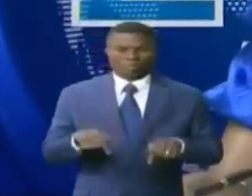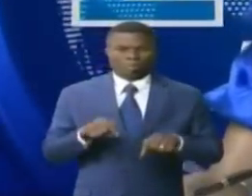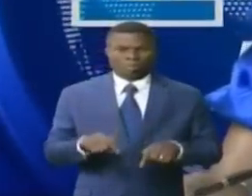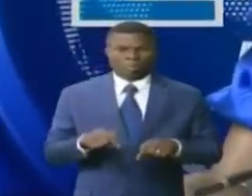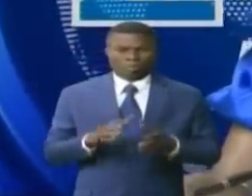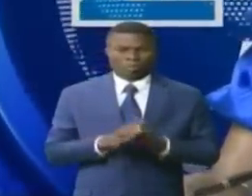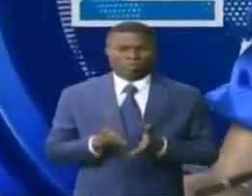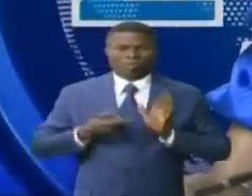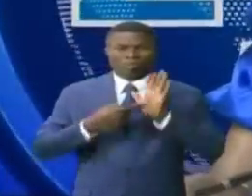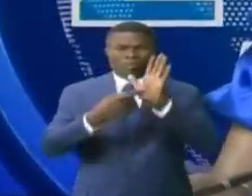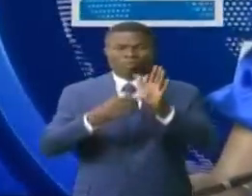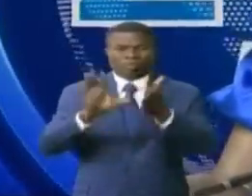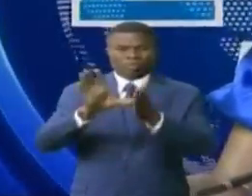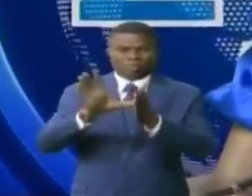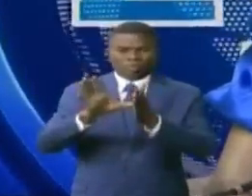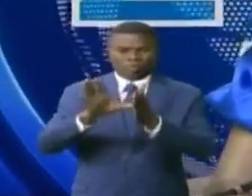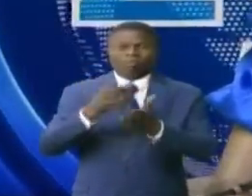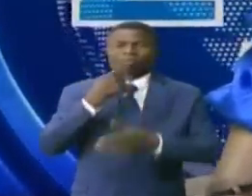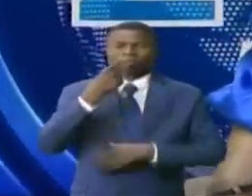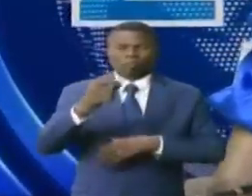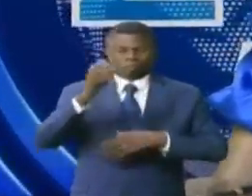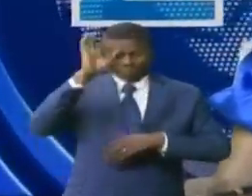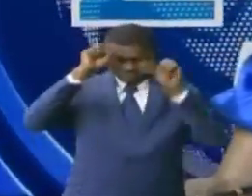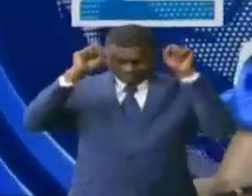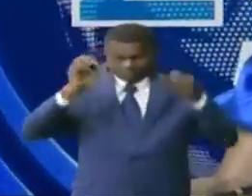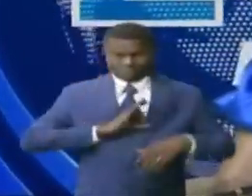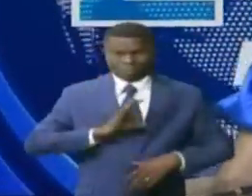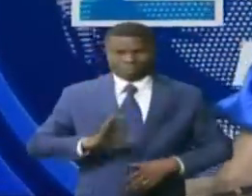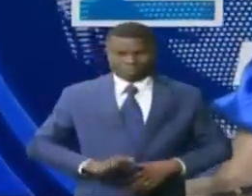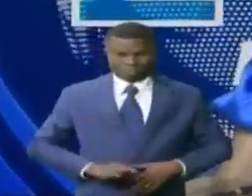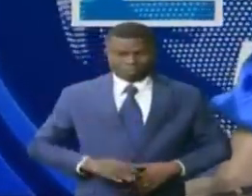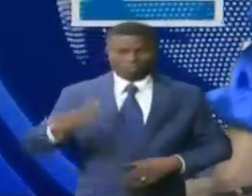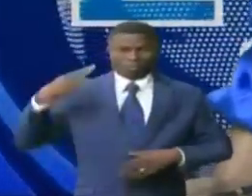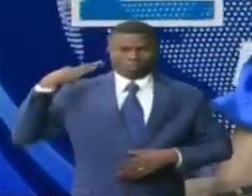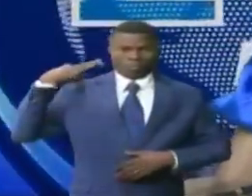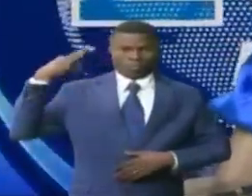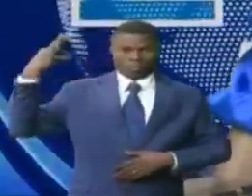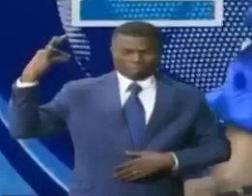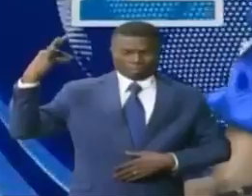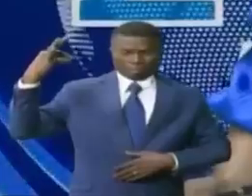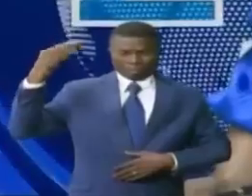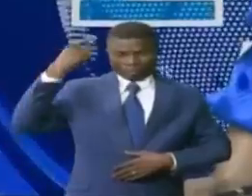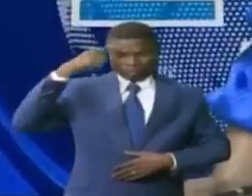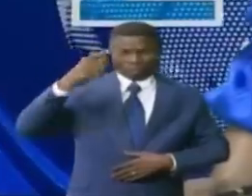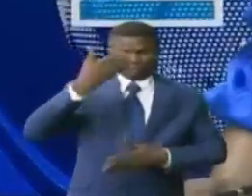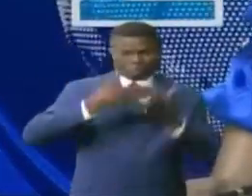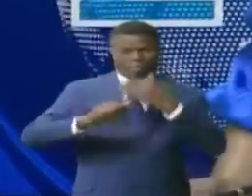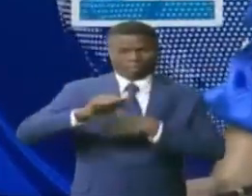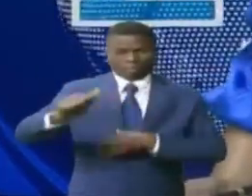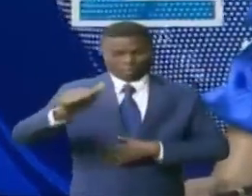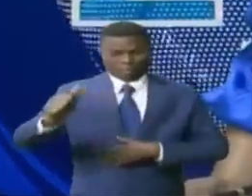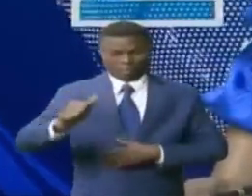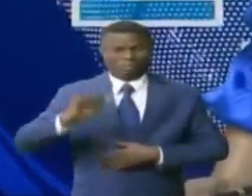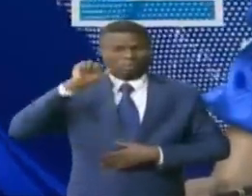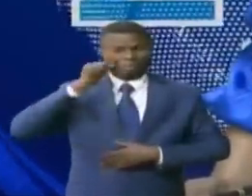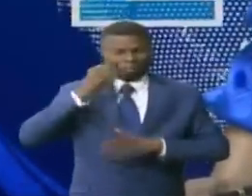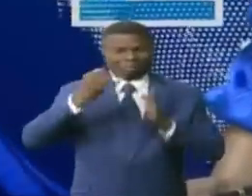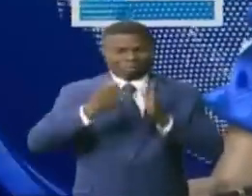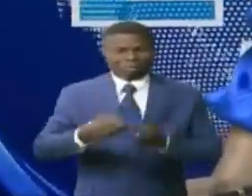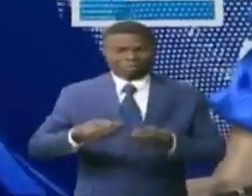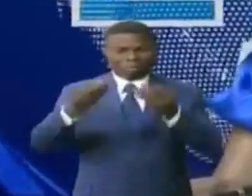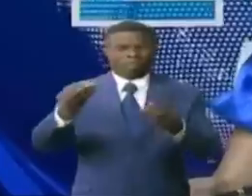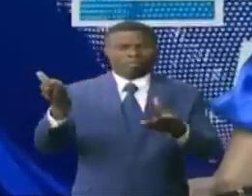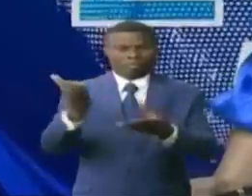de vous proposer ces images. Nous vous l'avions dit, Félix-Antoine Tshisekedi Tshilombo est candidat à sa propre succession. Il déposera demain, samedi